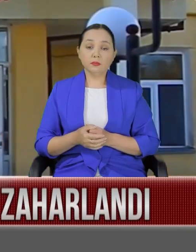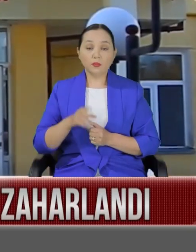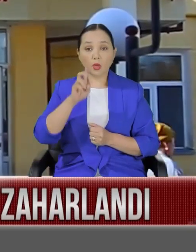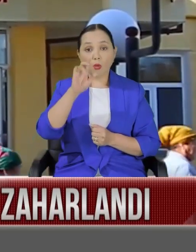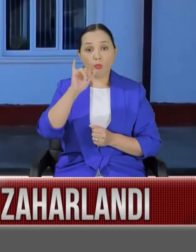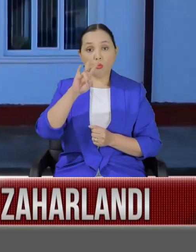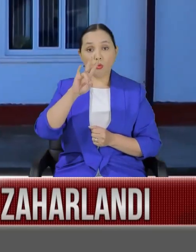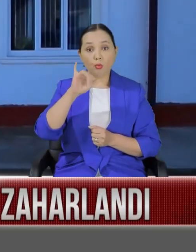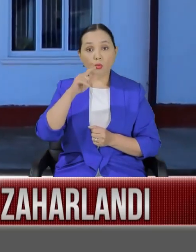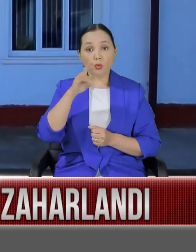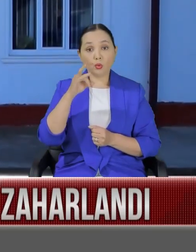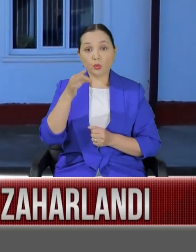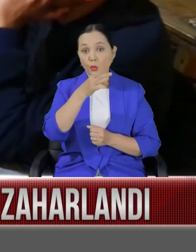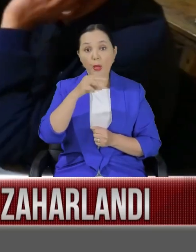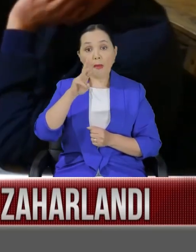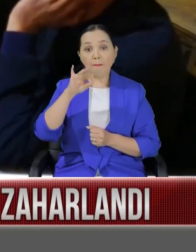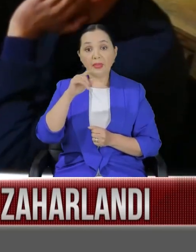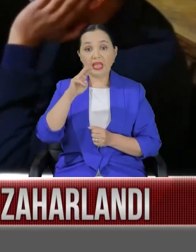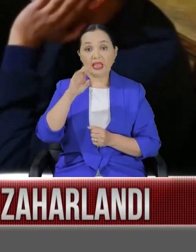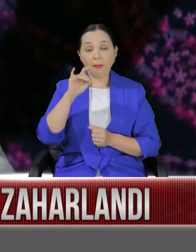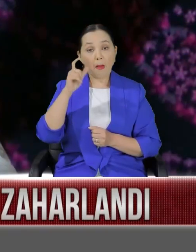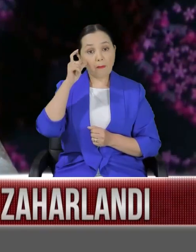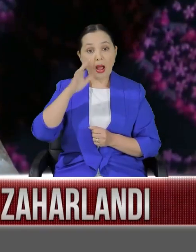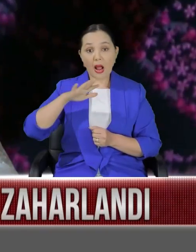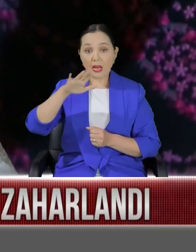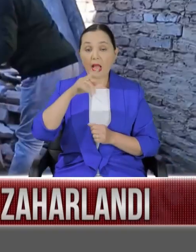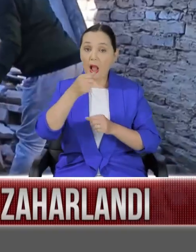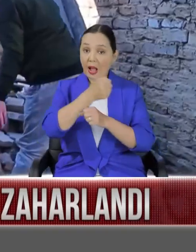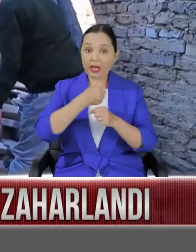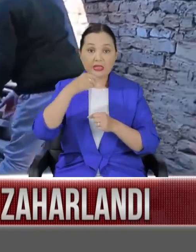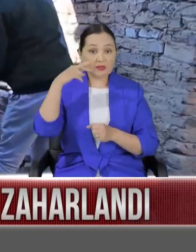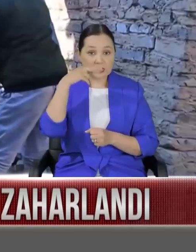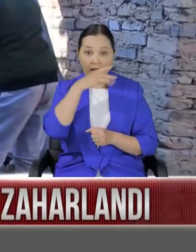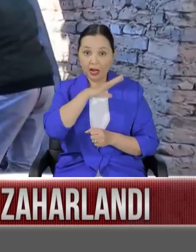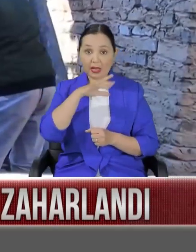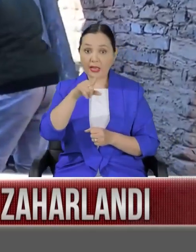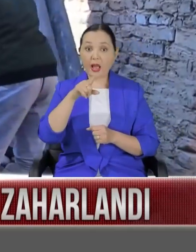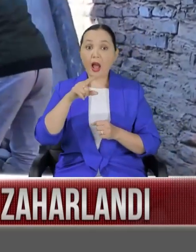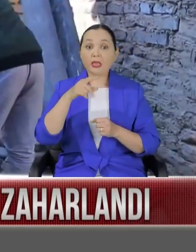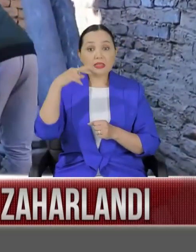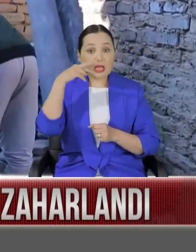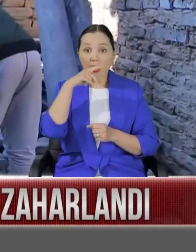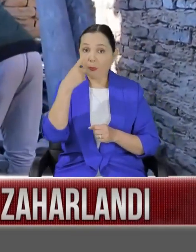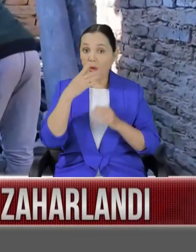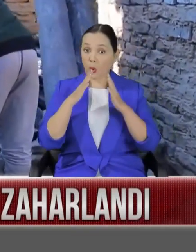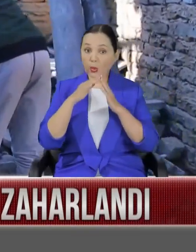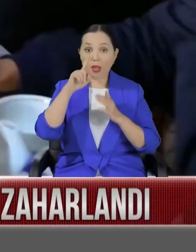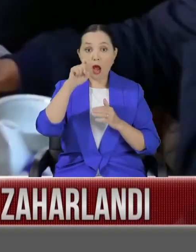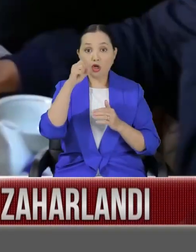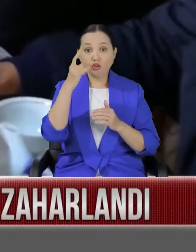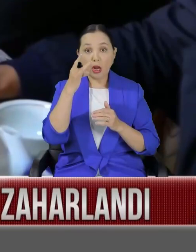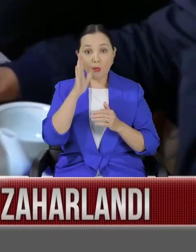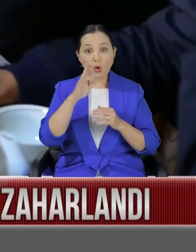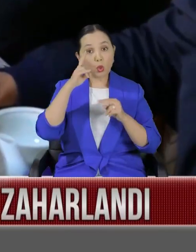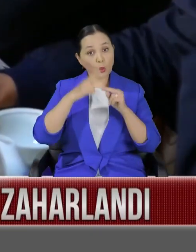Bulung'ur tumani Mingtepa mahallasida yashovchi 5 nafar fuqaro konservadan zaharlangan. 7-fevral kuni zaharlanganlardan birining uyida hashar bo'ladi.